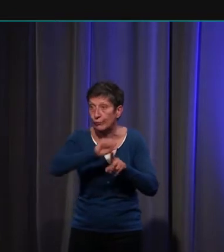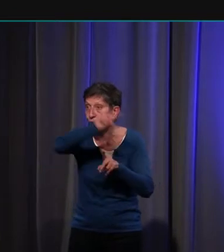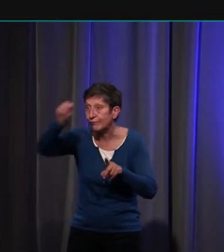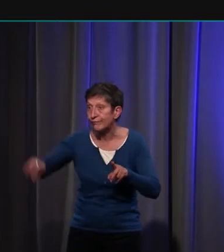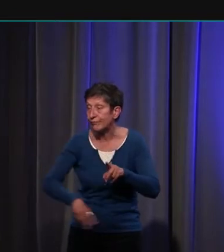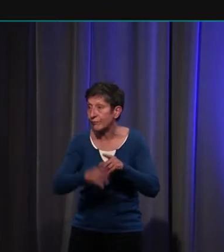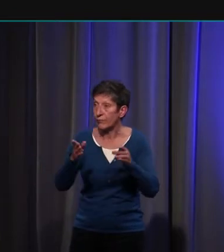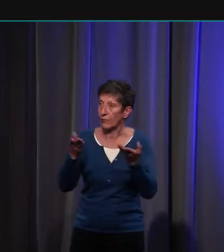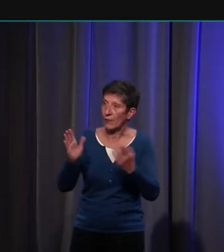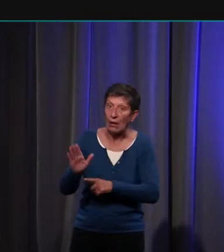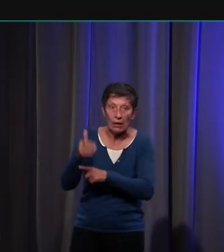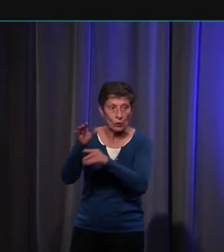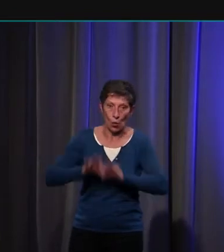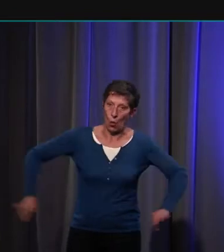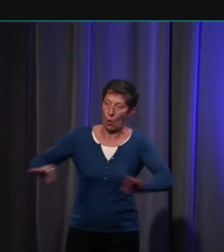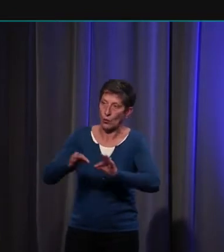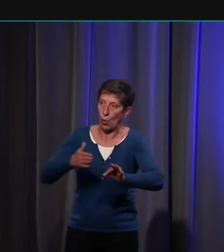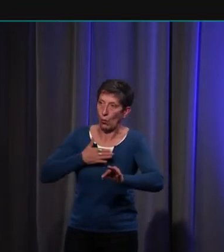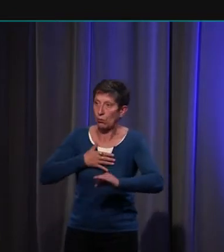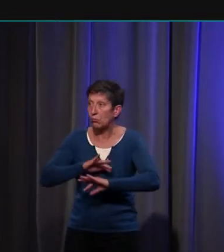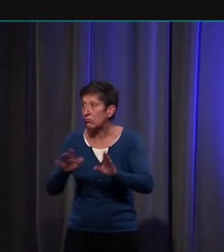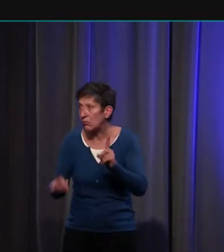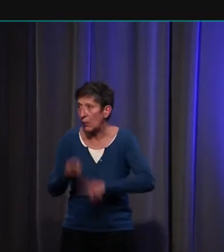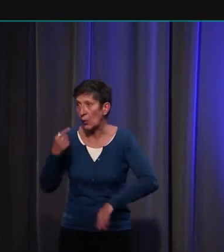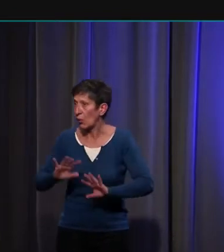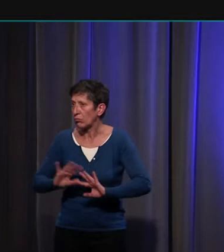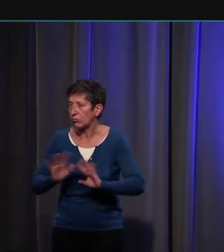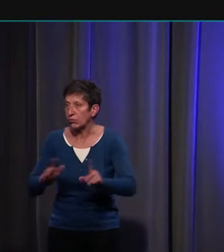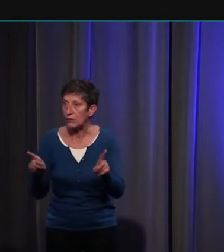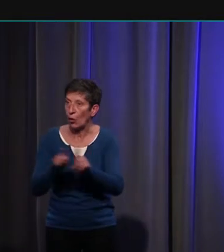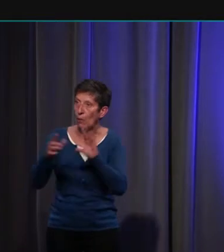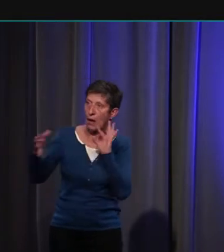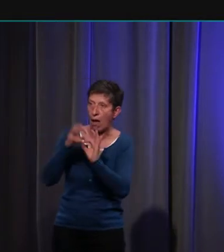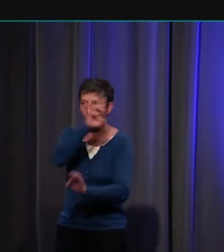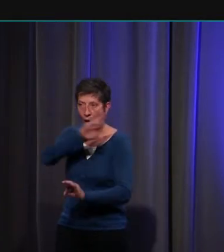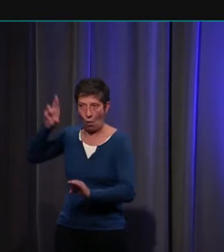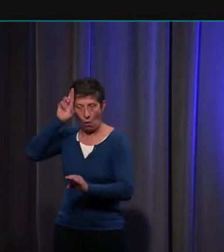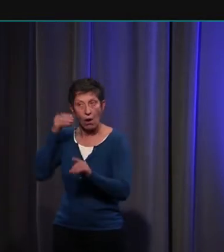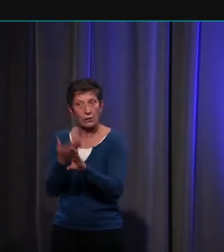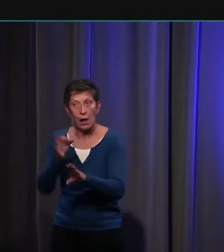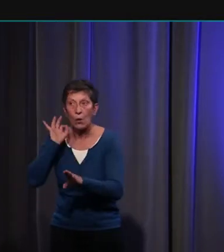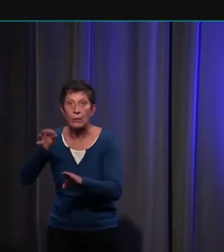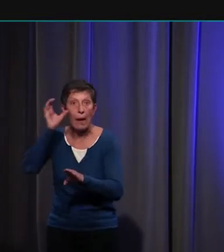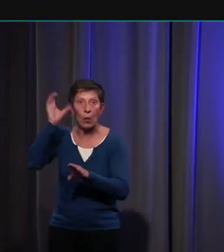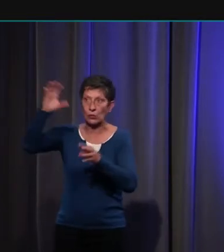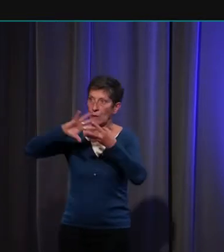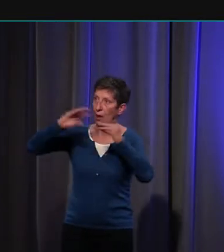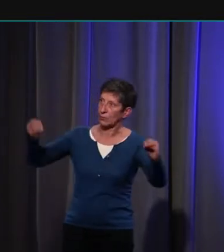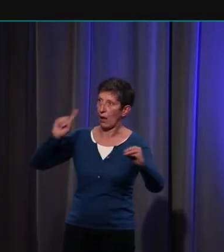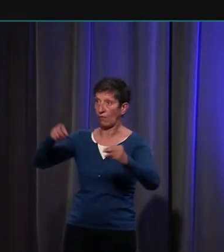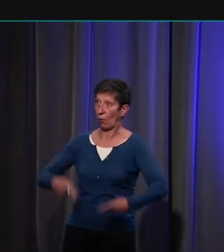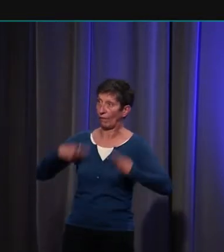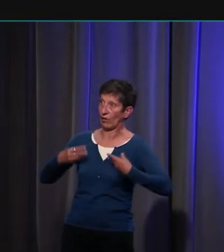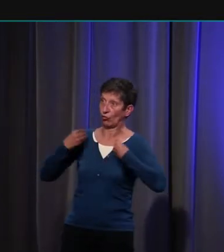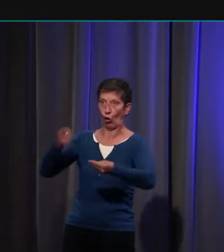ça compte encore très très peu c'est juste un lien personnel envers le roi beaucoup plus qu'avec un concept abstrait pour lequel il faut donner la vie la